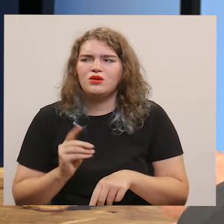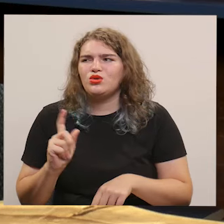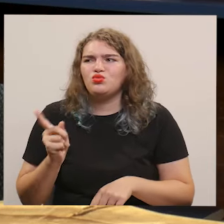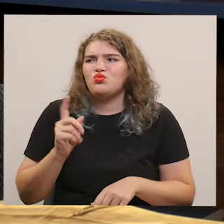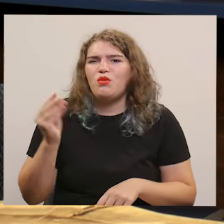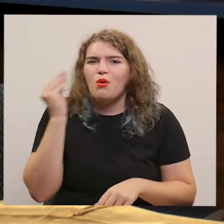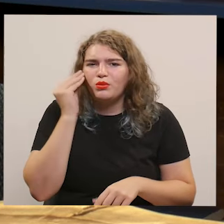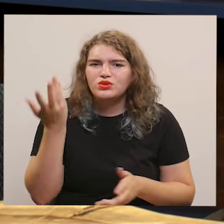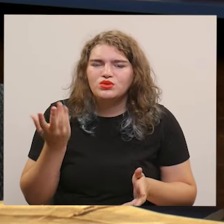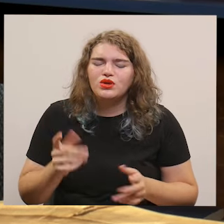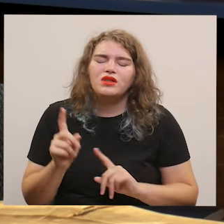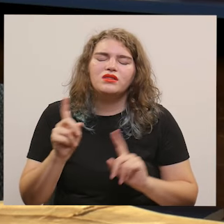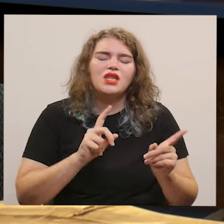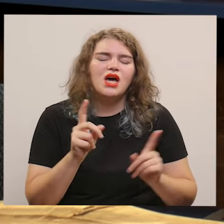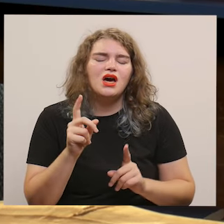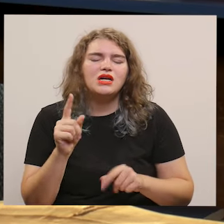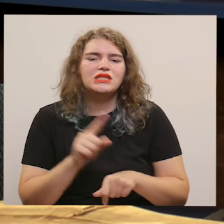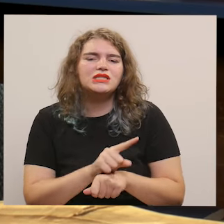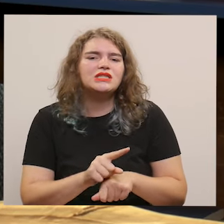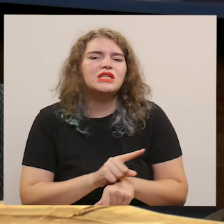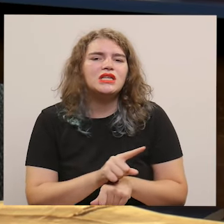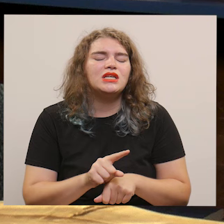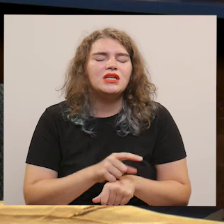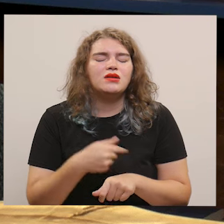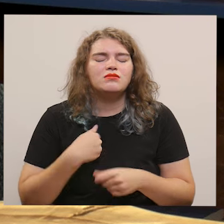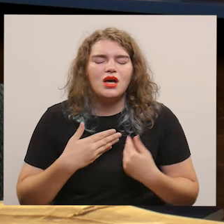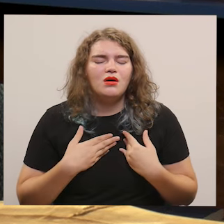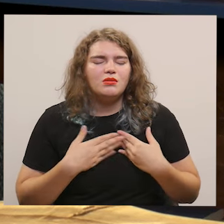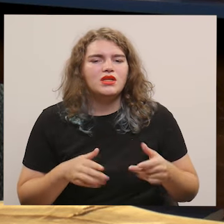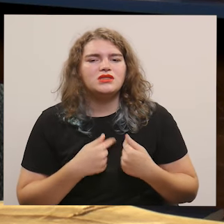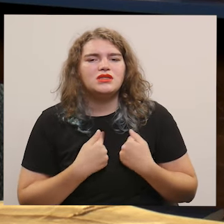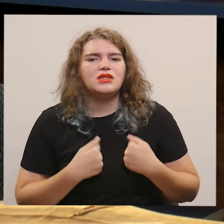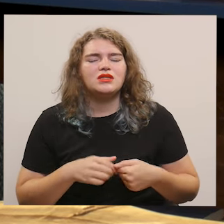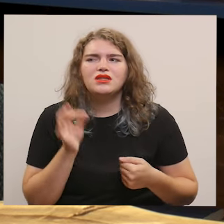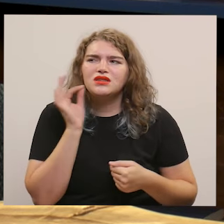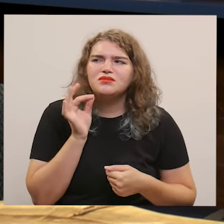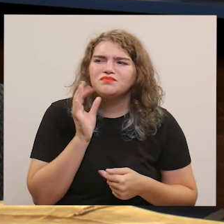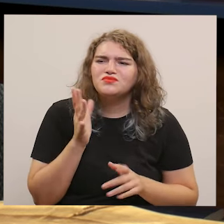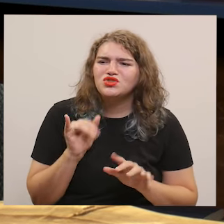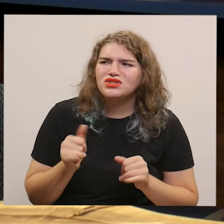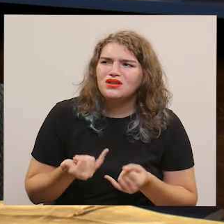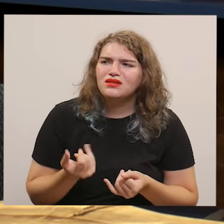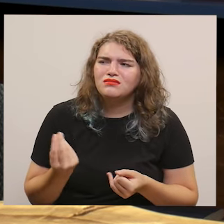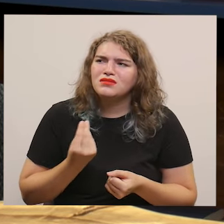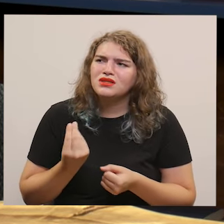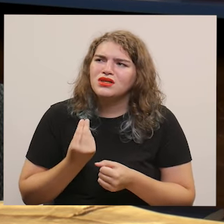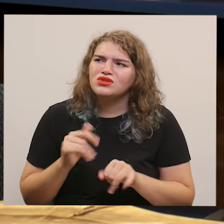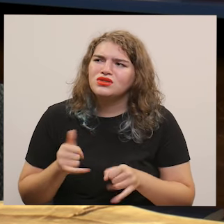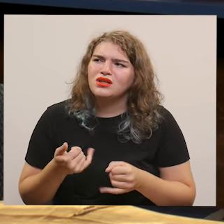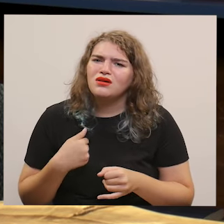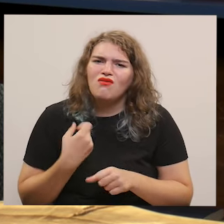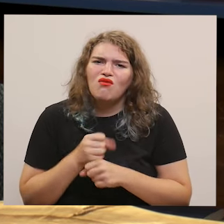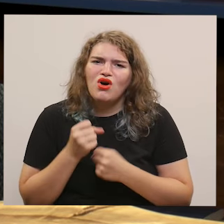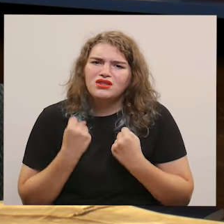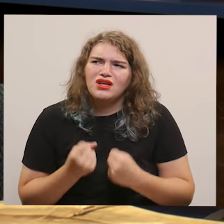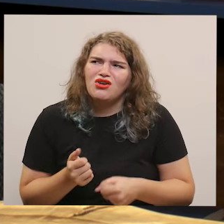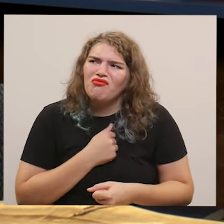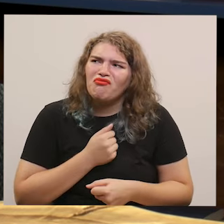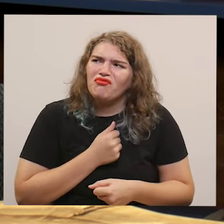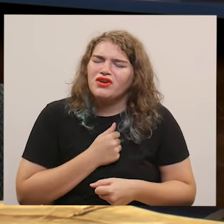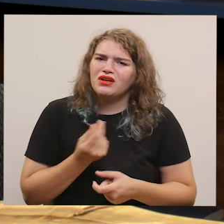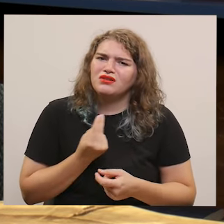așa. Ei, și atunci a fost momentul în care mi-am deschis inima cu timiditate și am spus, dar ce s-a întâmplat? Dar pentru ce? Dar uite, mi-a fost așa de frică,